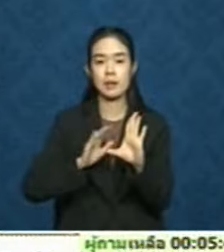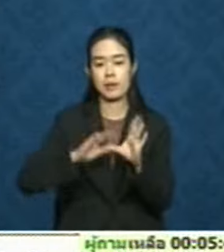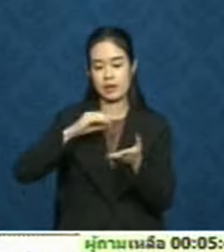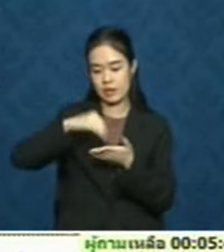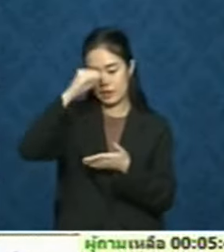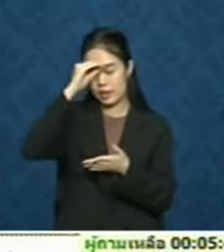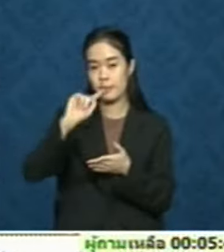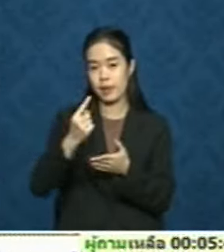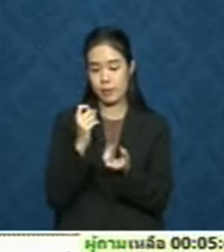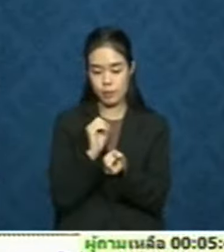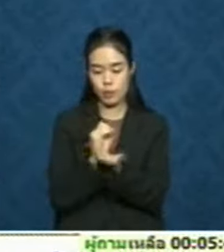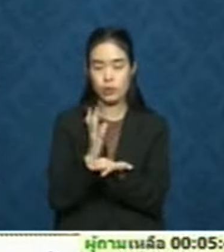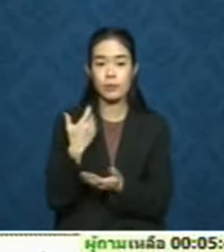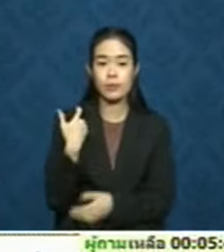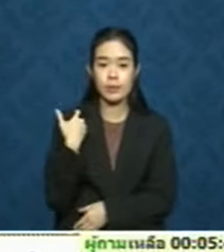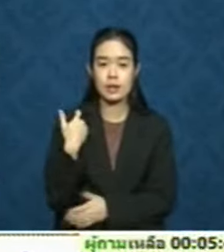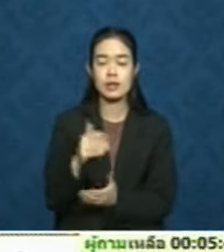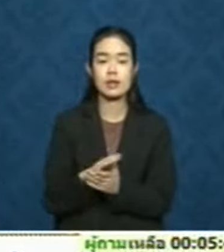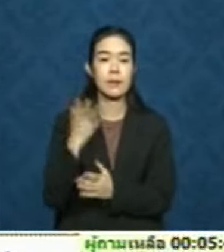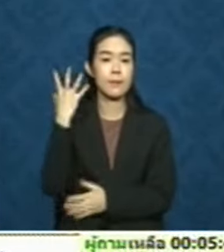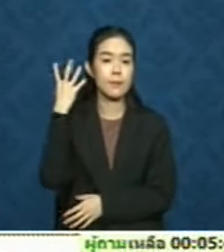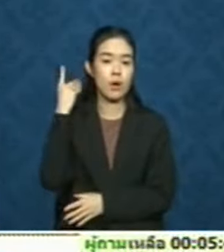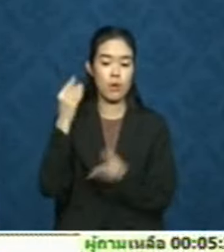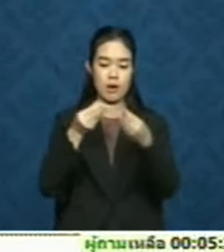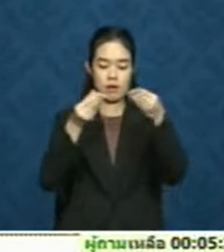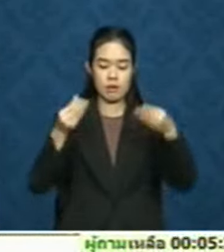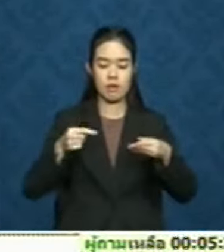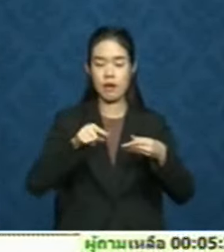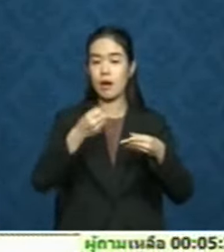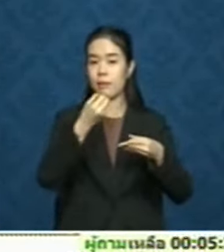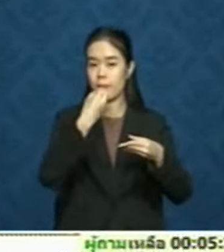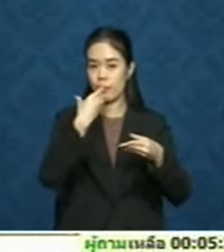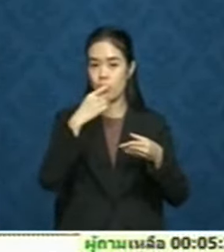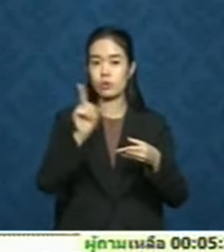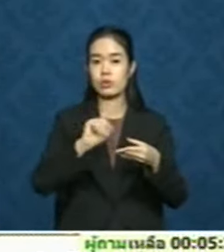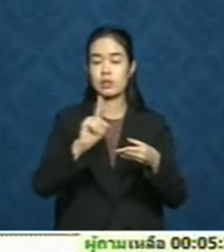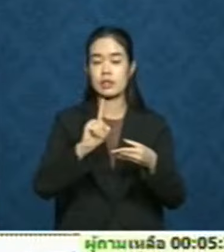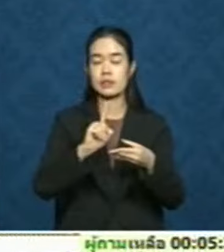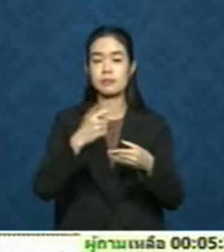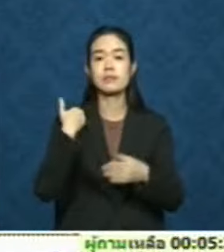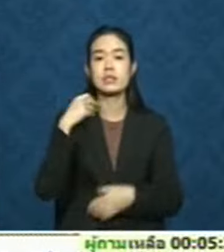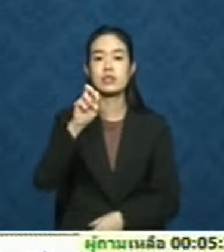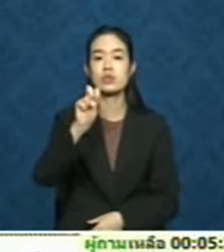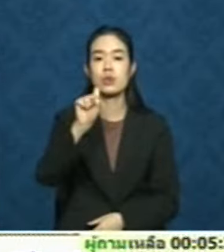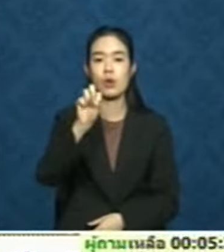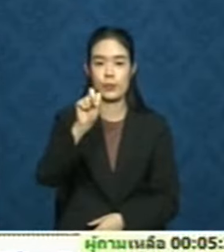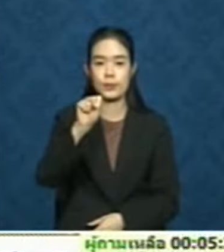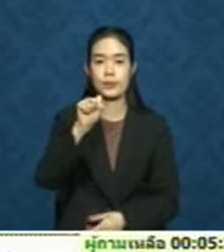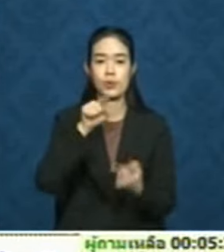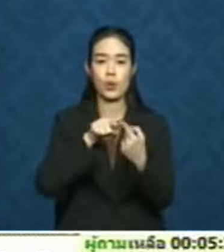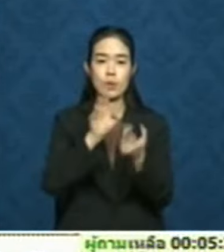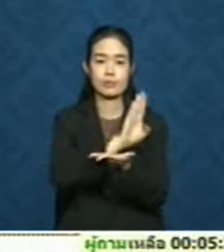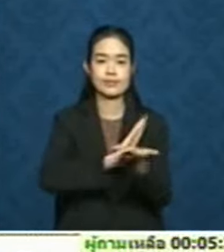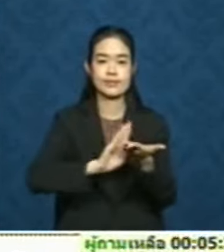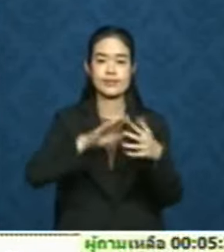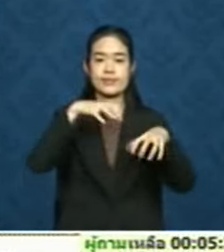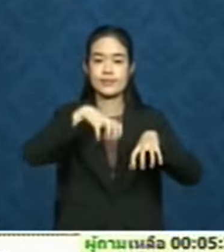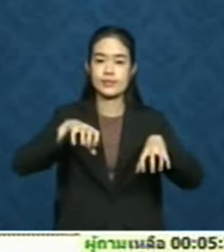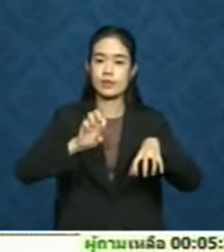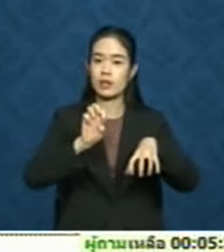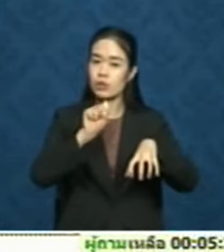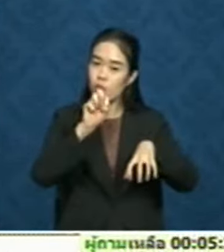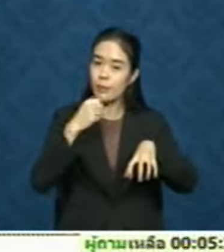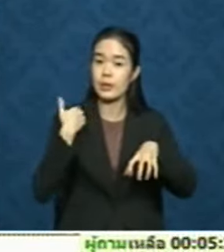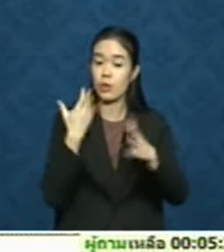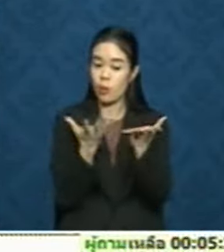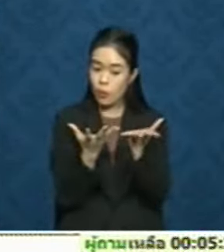แล้วก็ผลปรากฏจากรายงานเมื่อวานว่าคนที่ติดต่อมาสอบเชื่อมเรียนที่สถาบันนั้นได้สอบถามว่าตกลงรับ